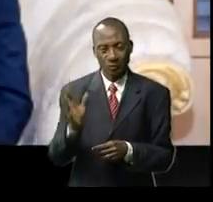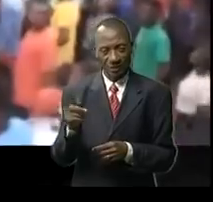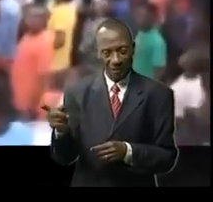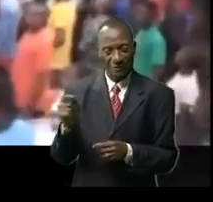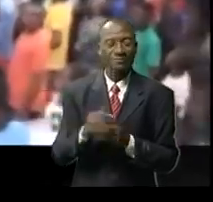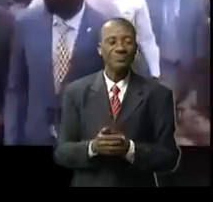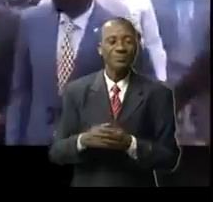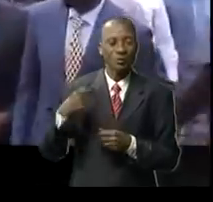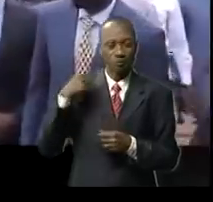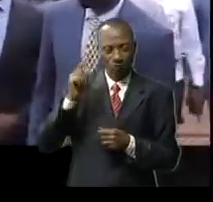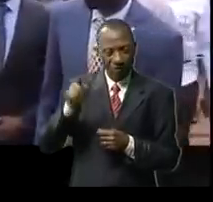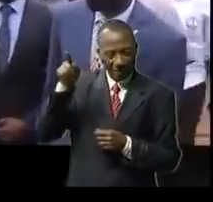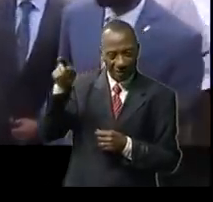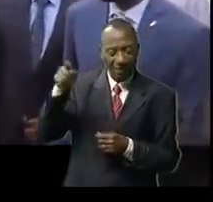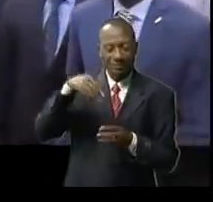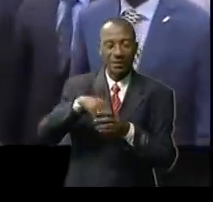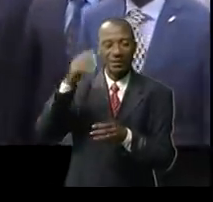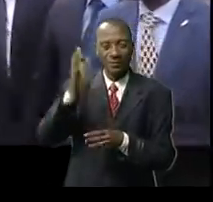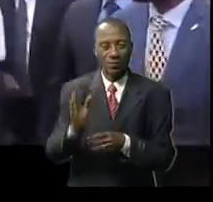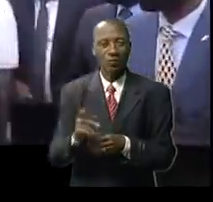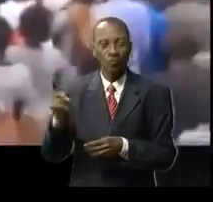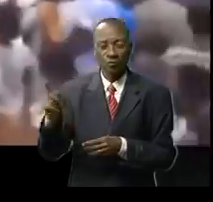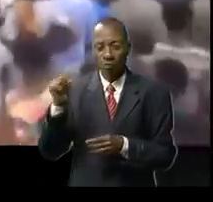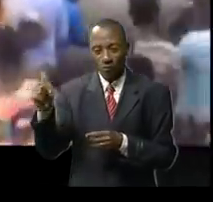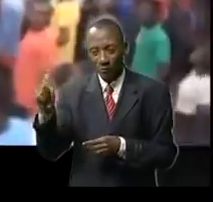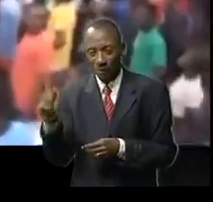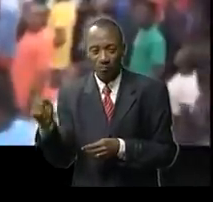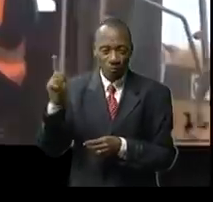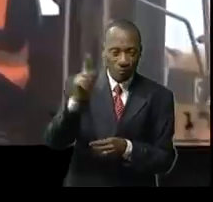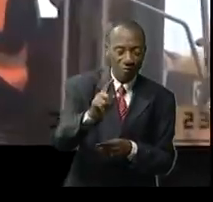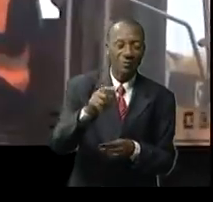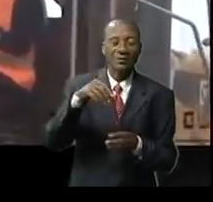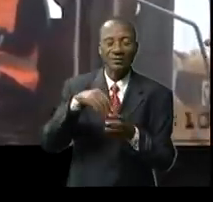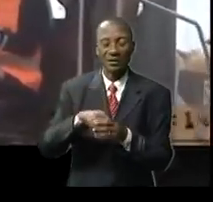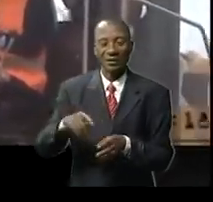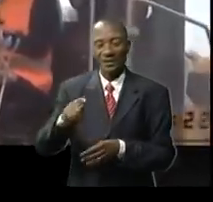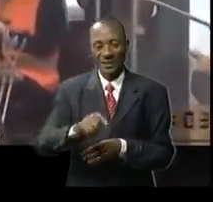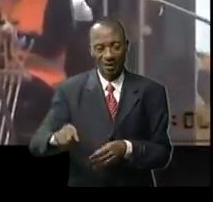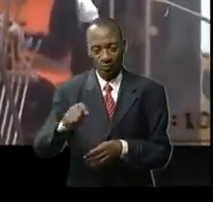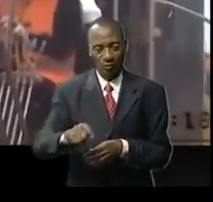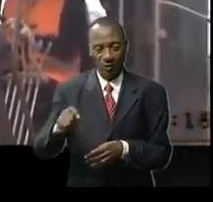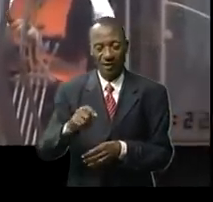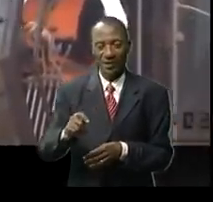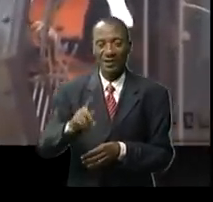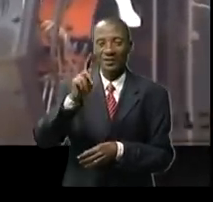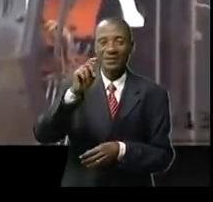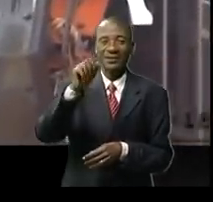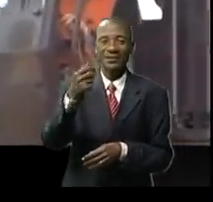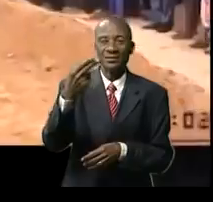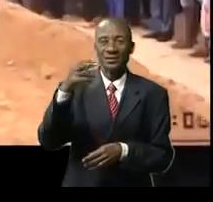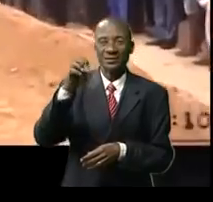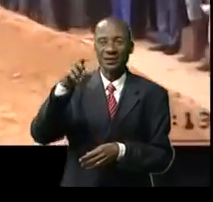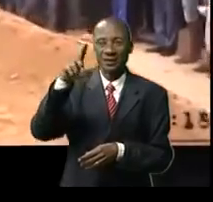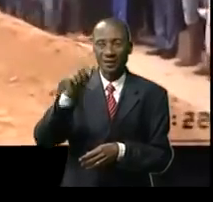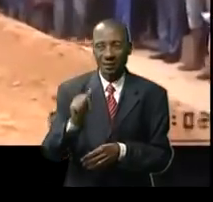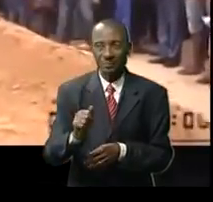effectué une descente sur le terrain en Sioni, territoire de Lukula. Il y a procédé au lancement officiel des travaux